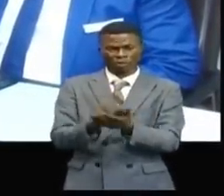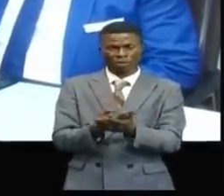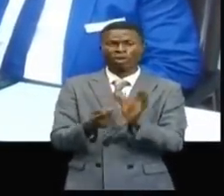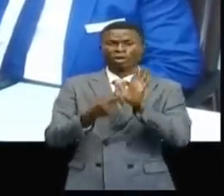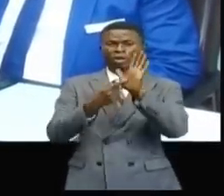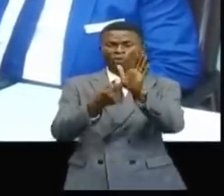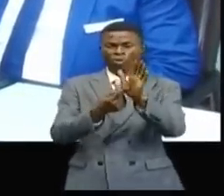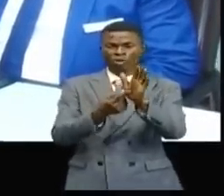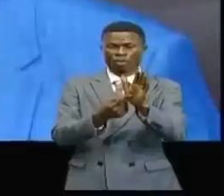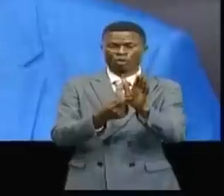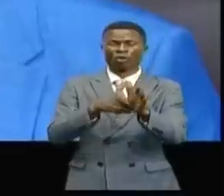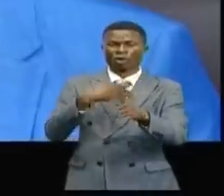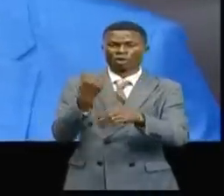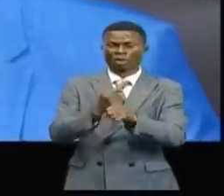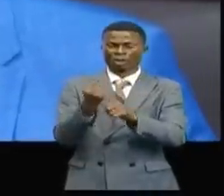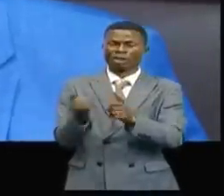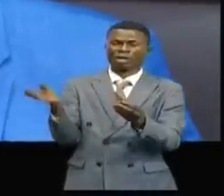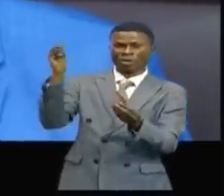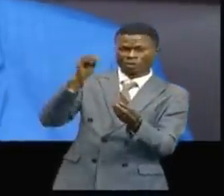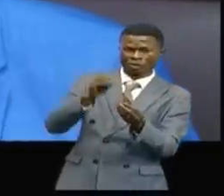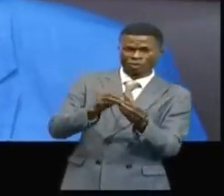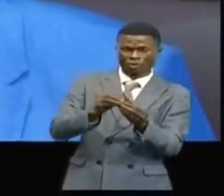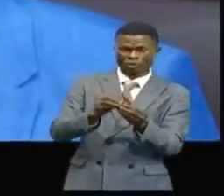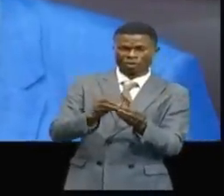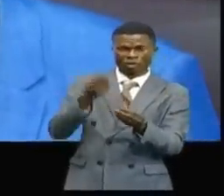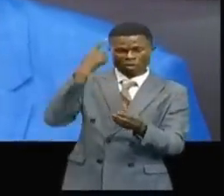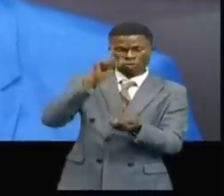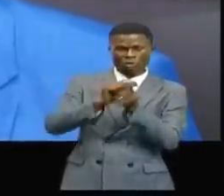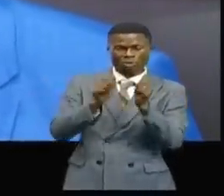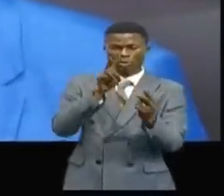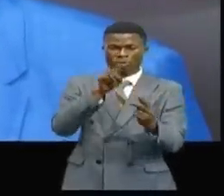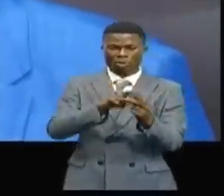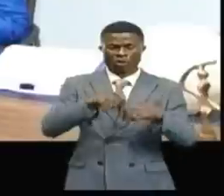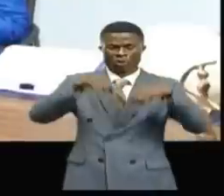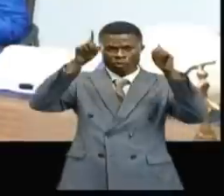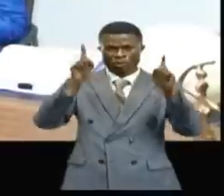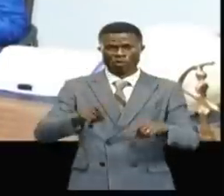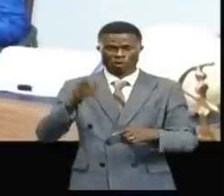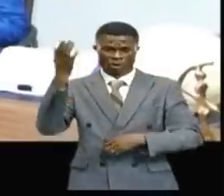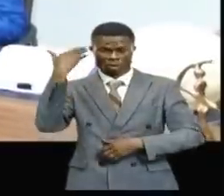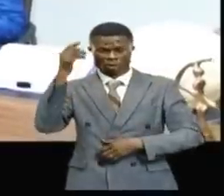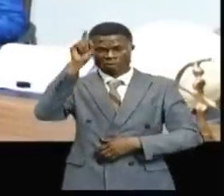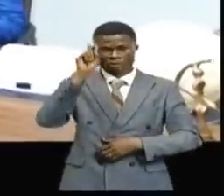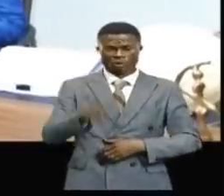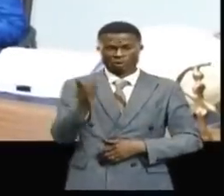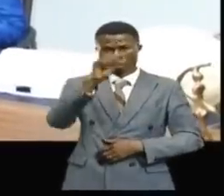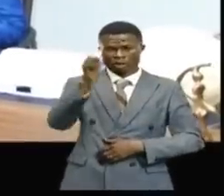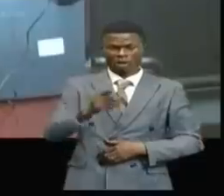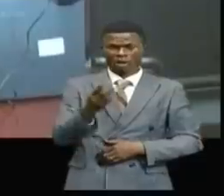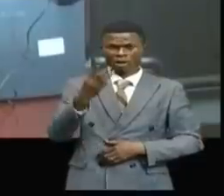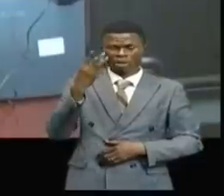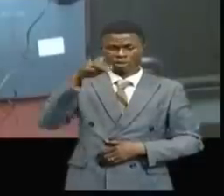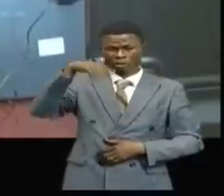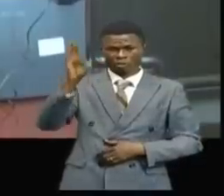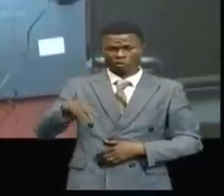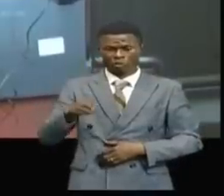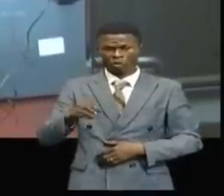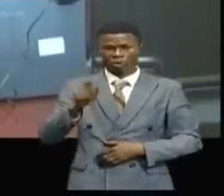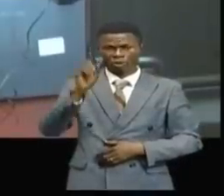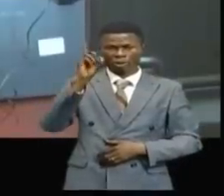indique un taux de réalisation par rapport à leurs prévisions annuelles respectives de 130% pour la